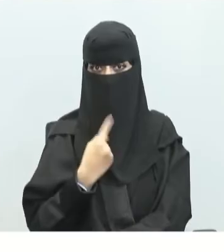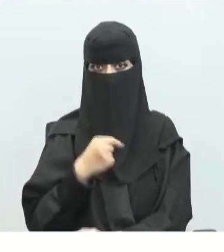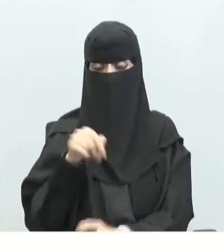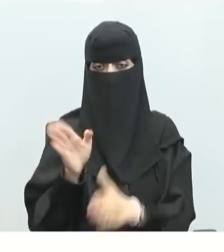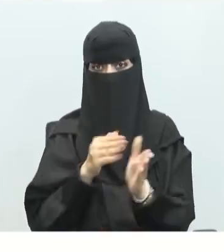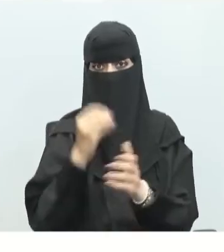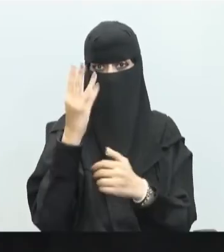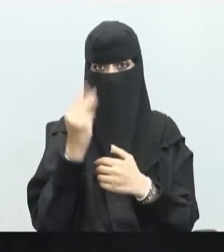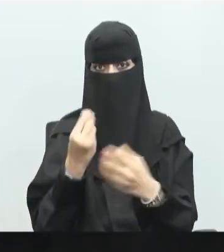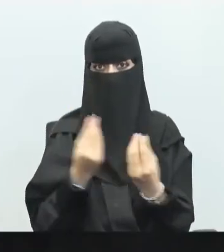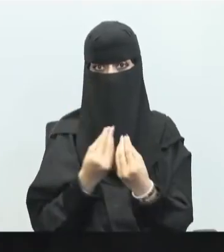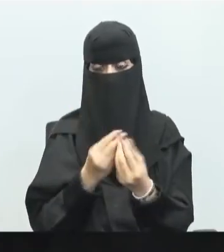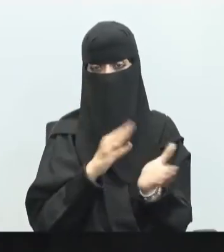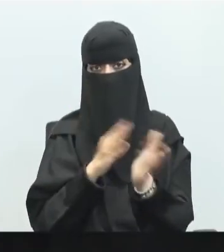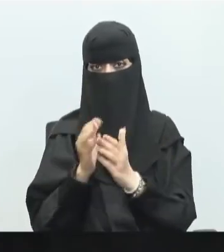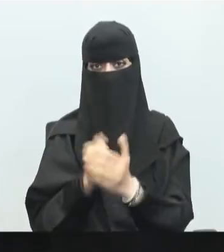نعدها سويا